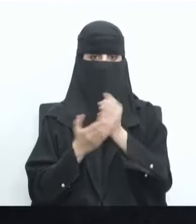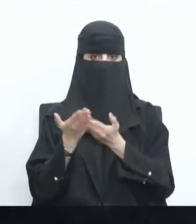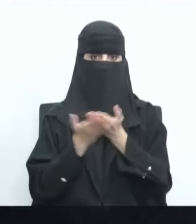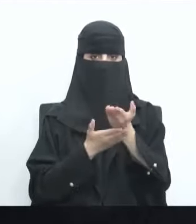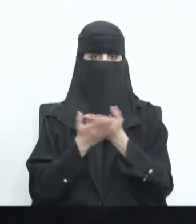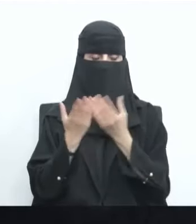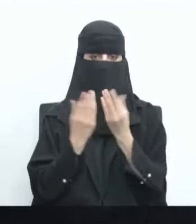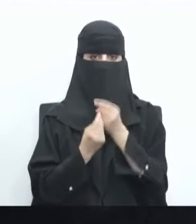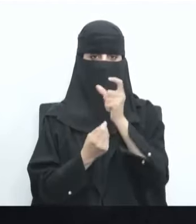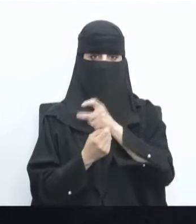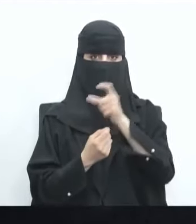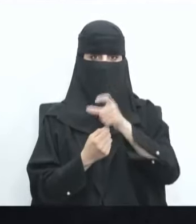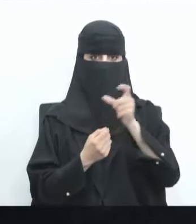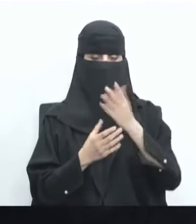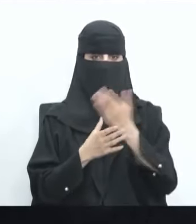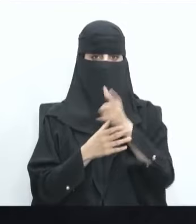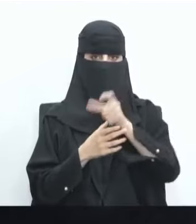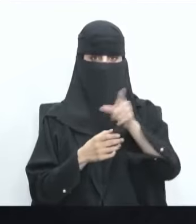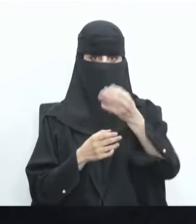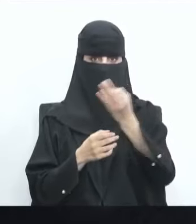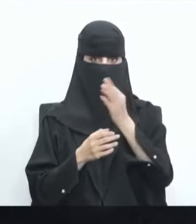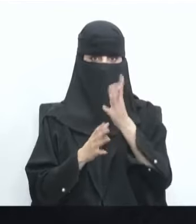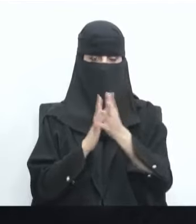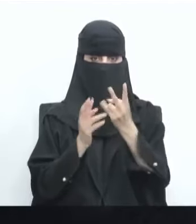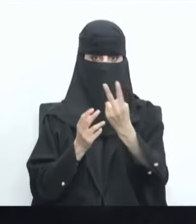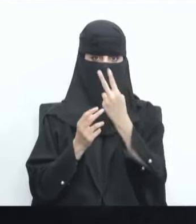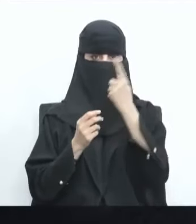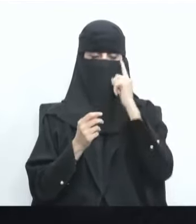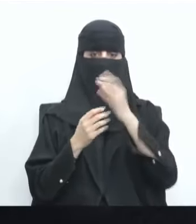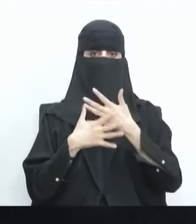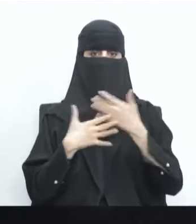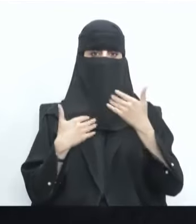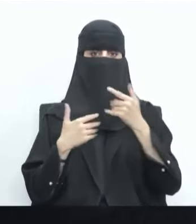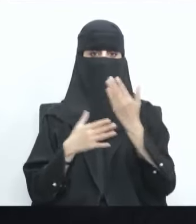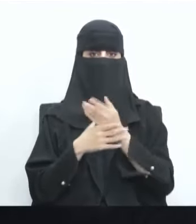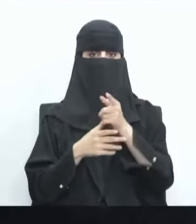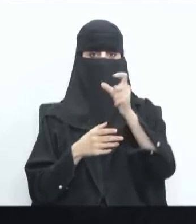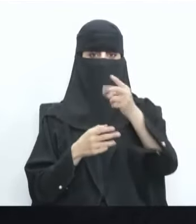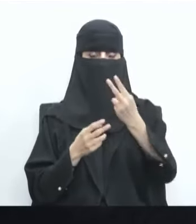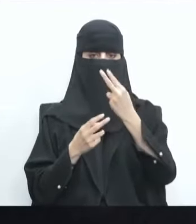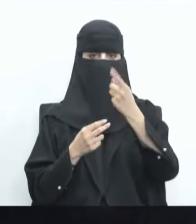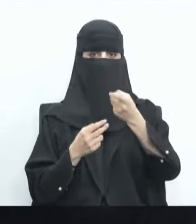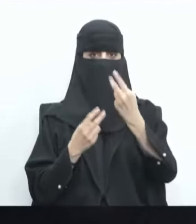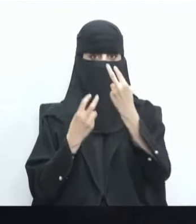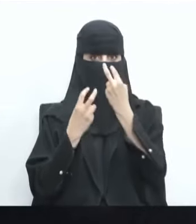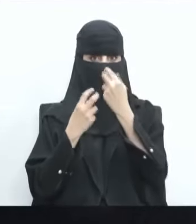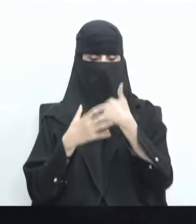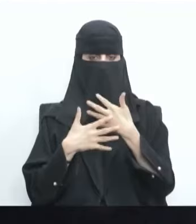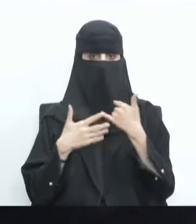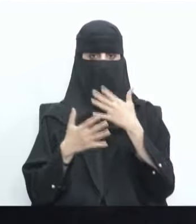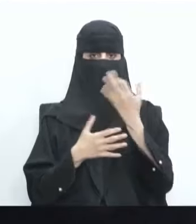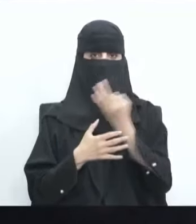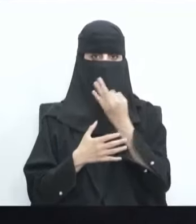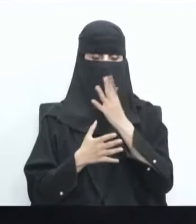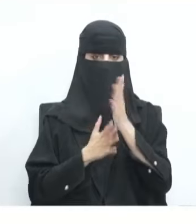ومما يعطي انطباعا للمتحدث بانك منتبه لما يقول ومهتم له